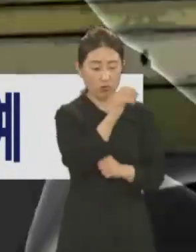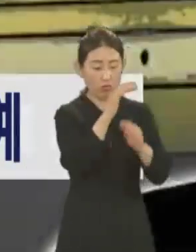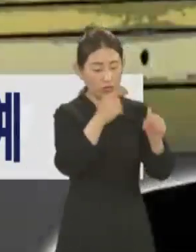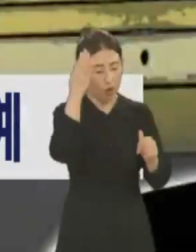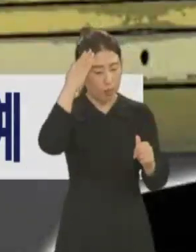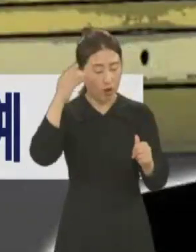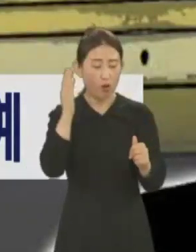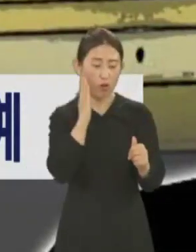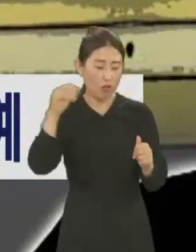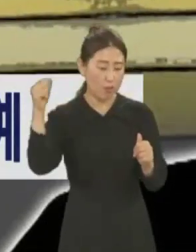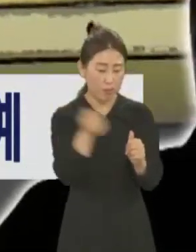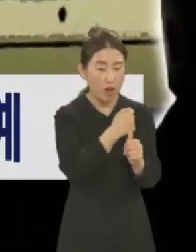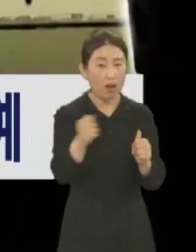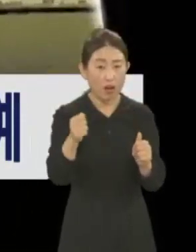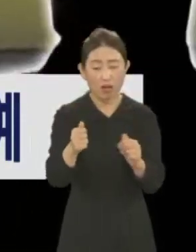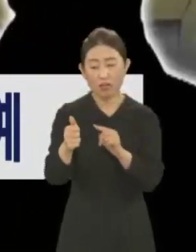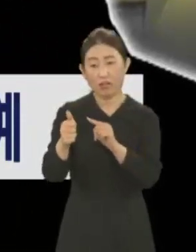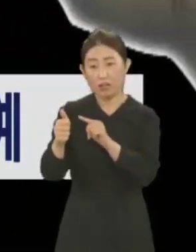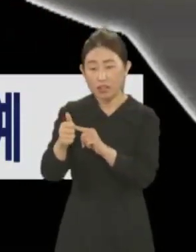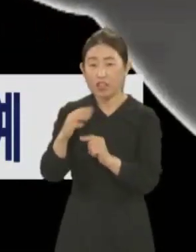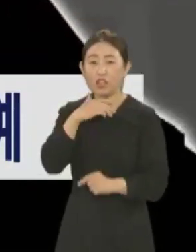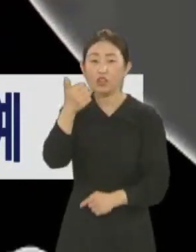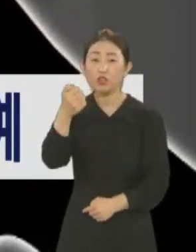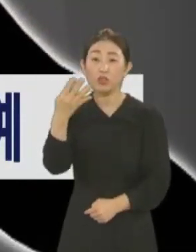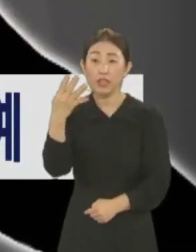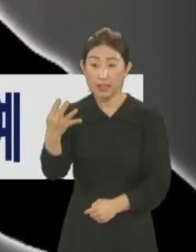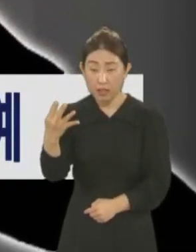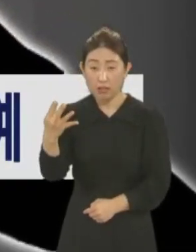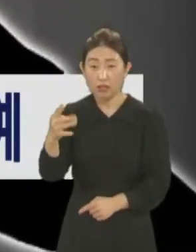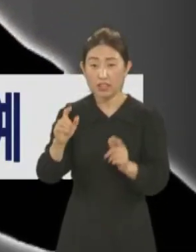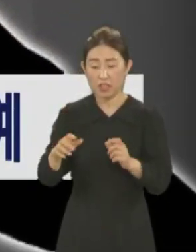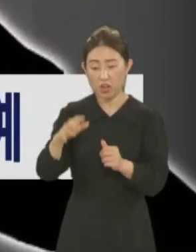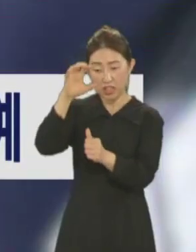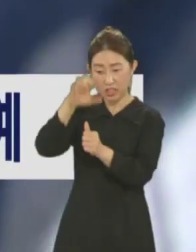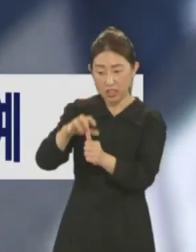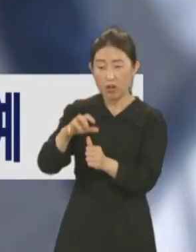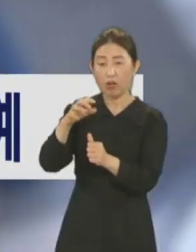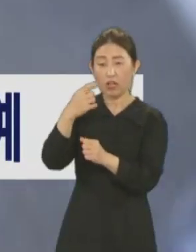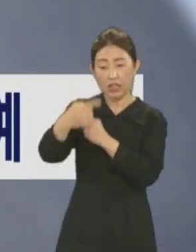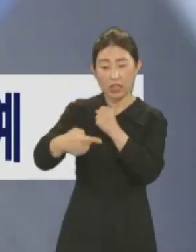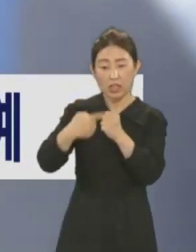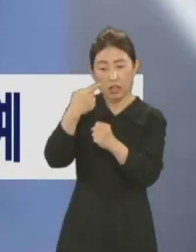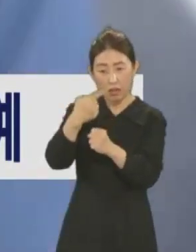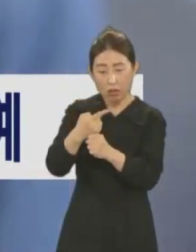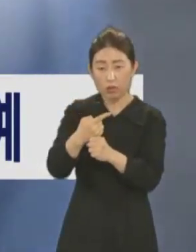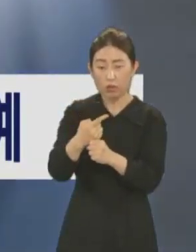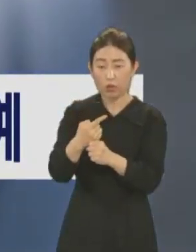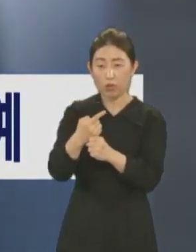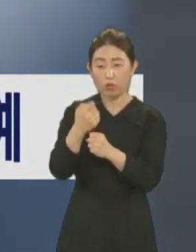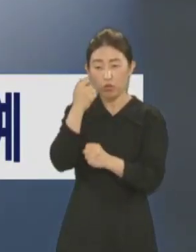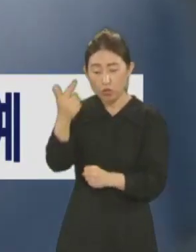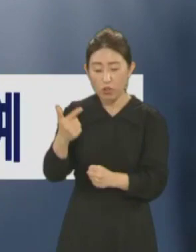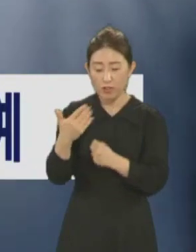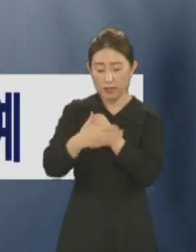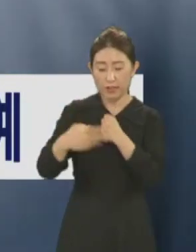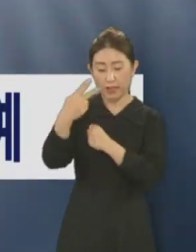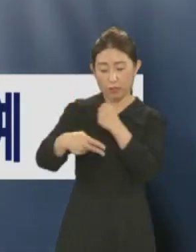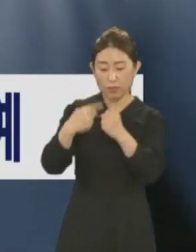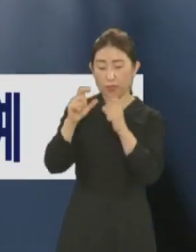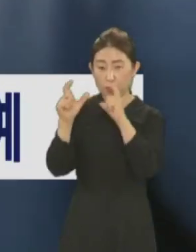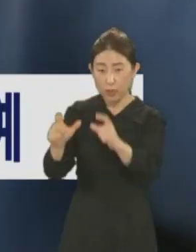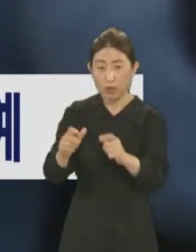택시기사의 머리와 얼굴을 폭행한 혐의로 기소된 쉰내살 a씨에게 징역 1년 6월에 집행유예 2년을 선고했습니다